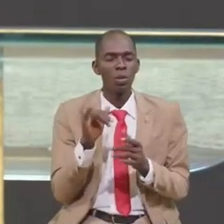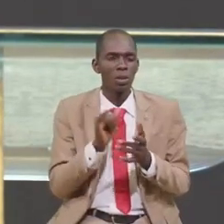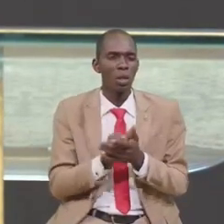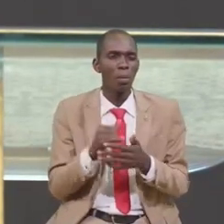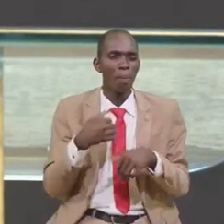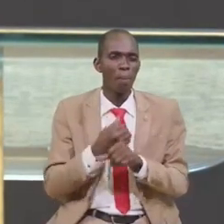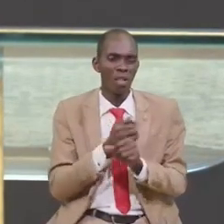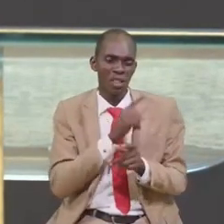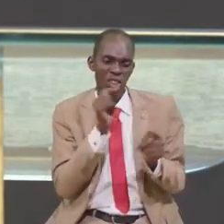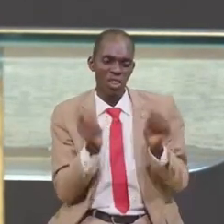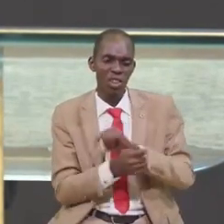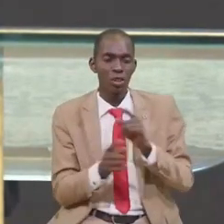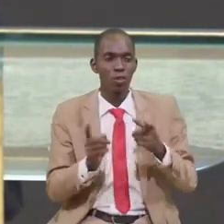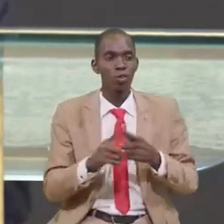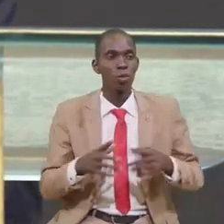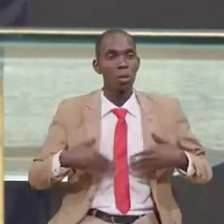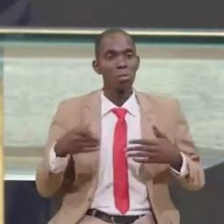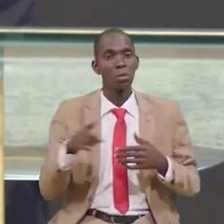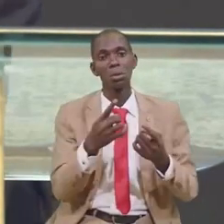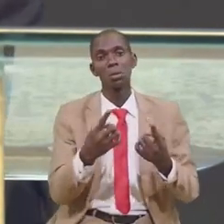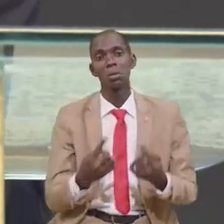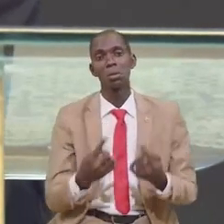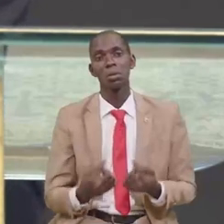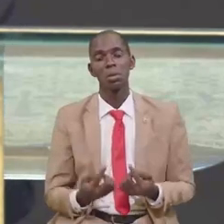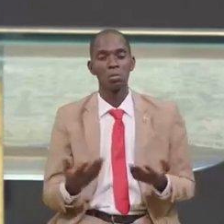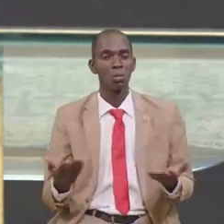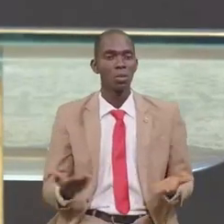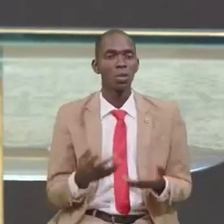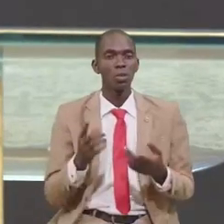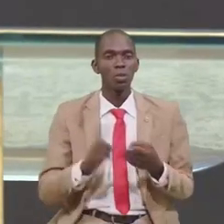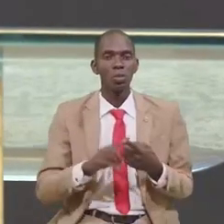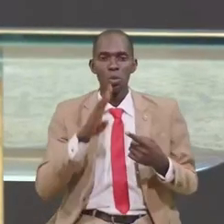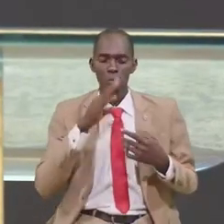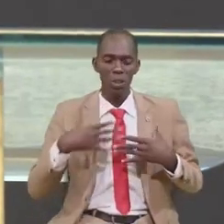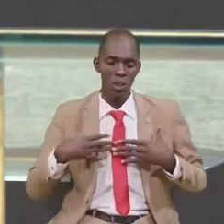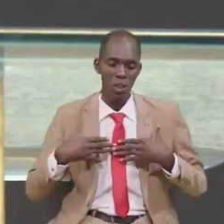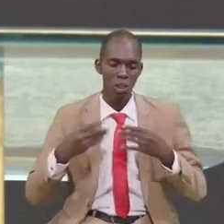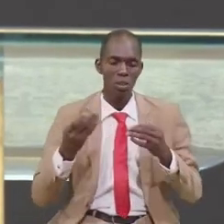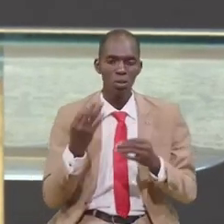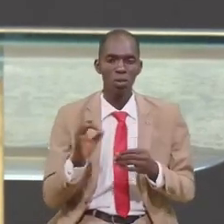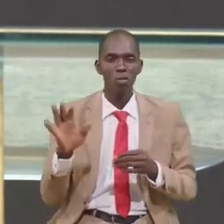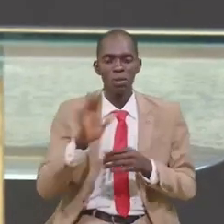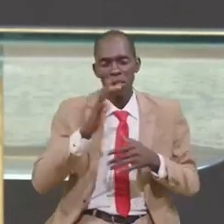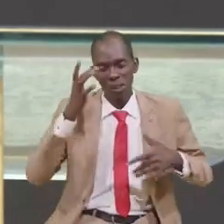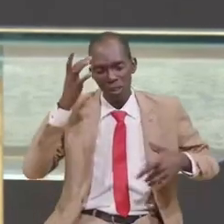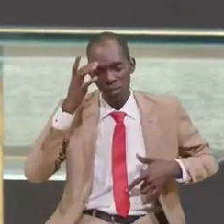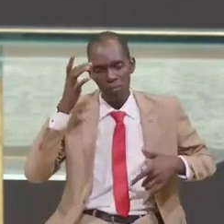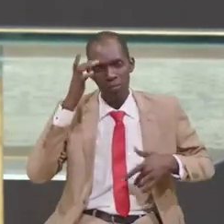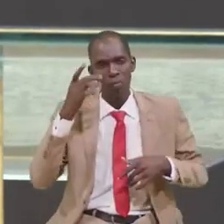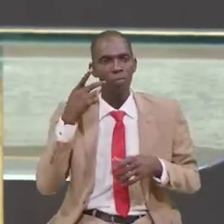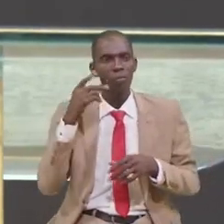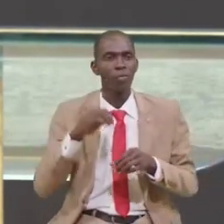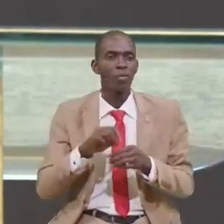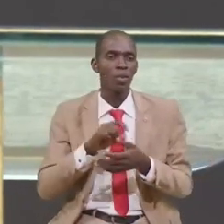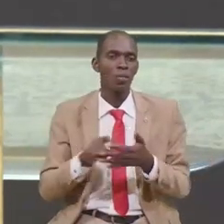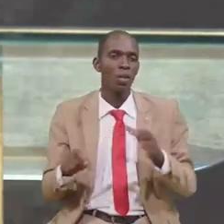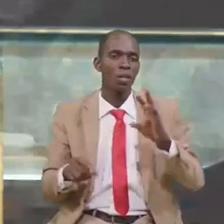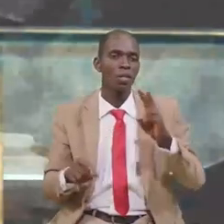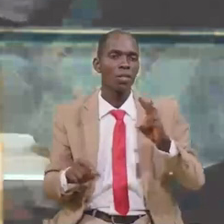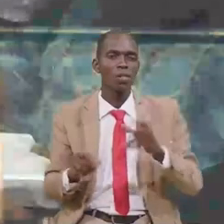étaient venus en foule pour l'entendre et pour être guéris de leur maladie. Verset 16, et lui, il